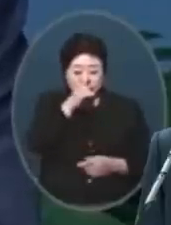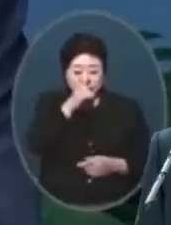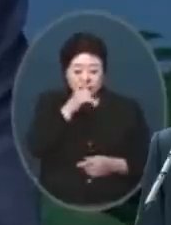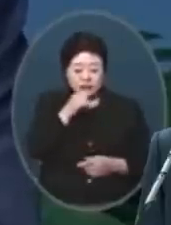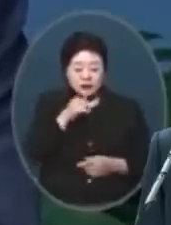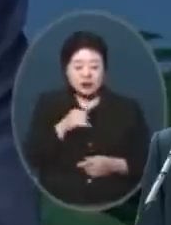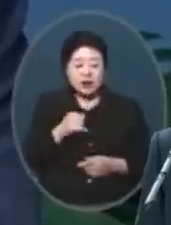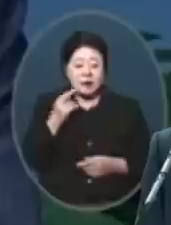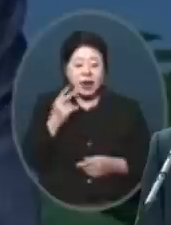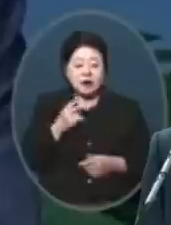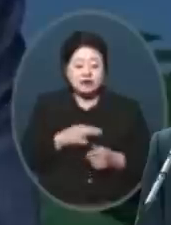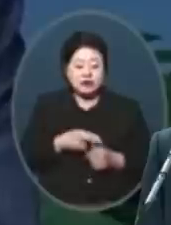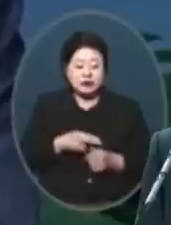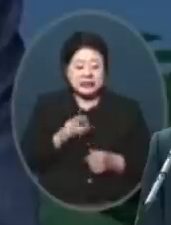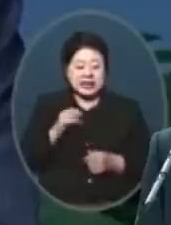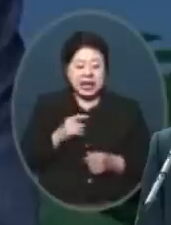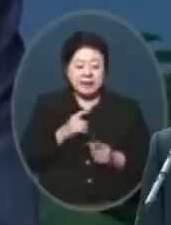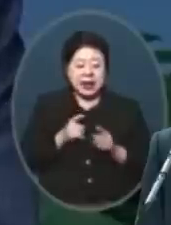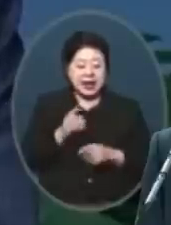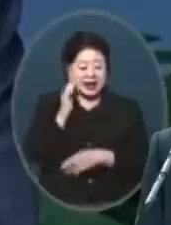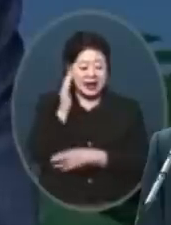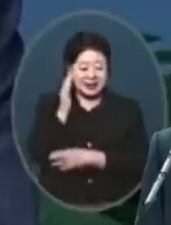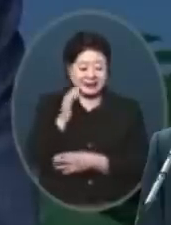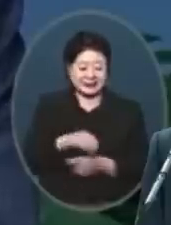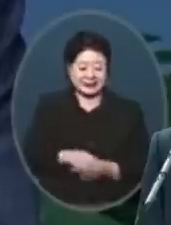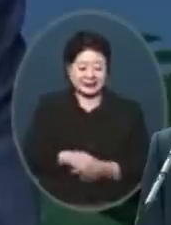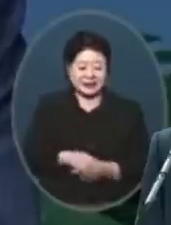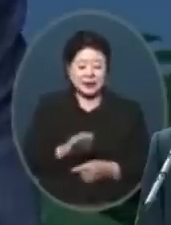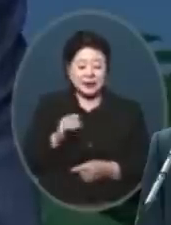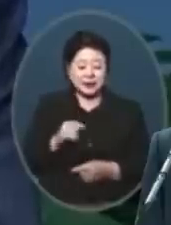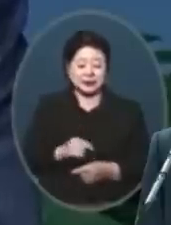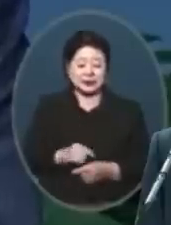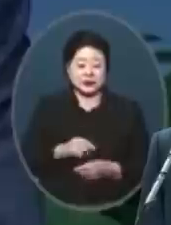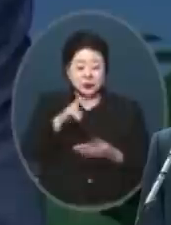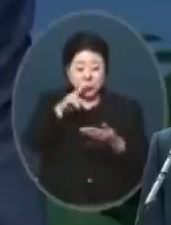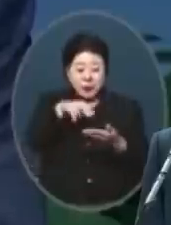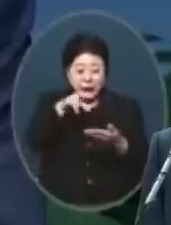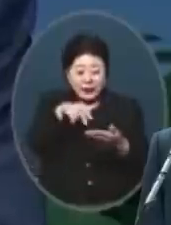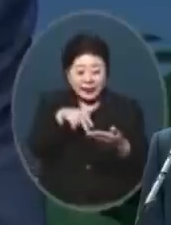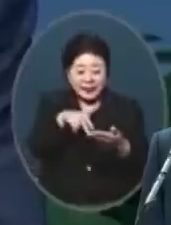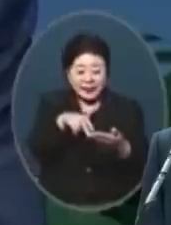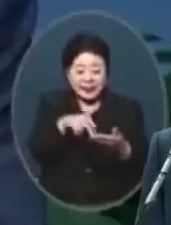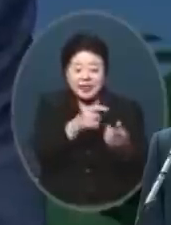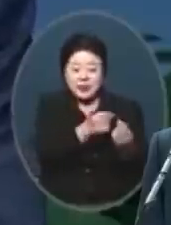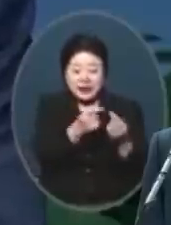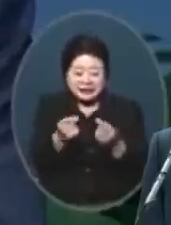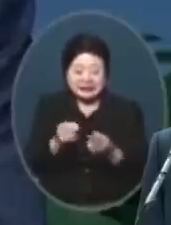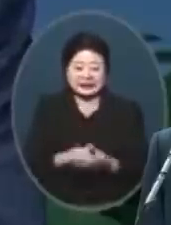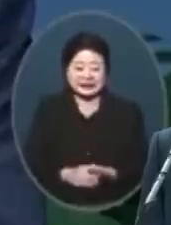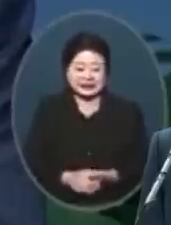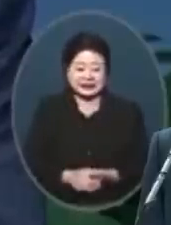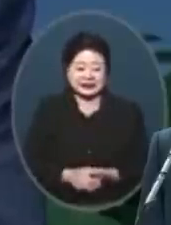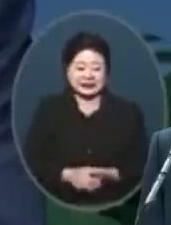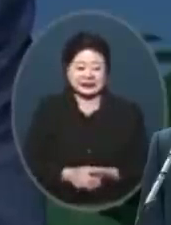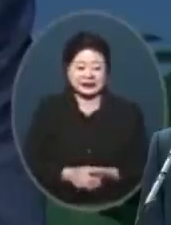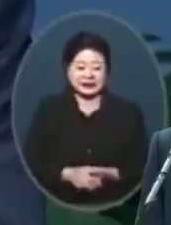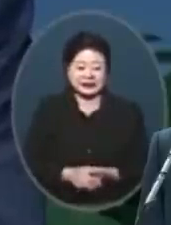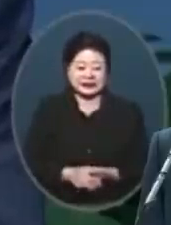실라 이야기를 했어요. 여러분 성경 빌립보서에 보면 이와 같이